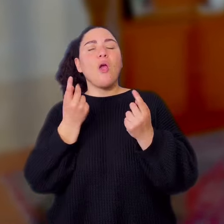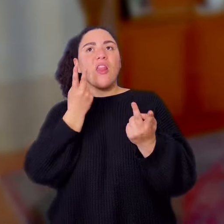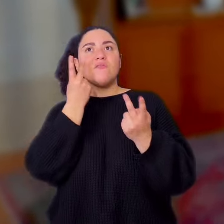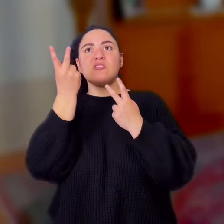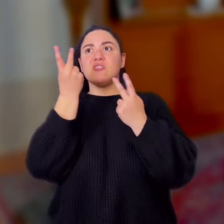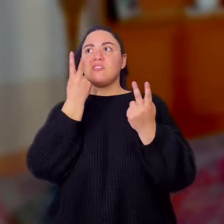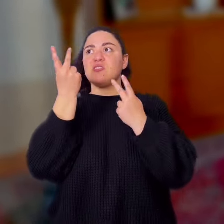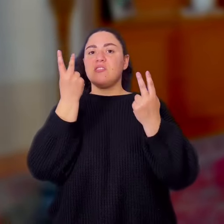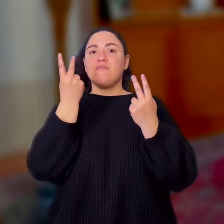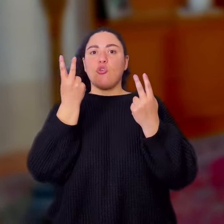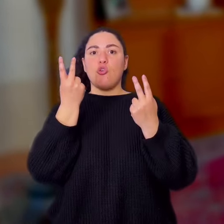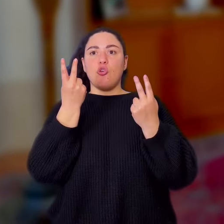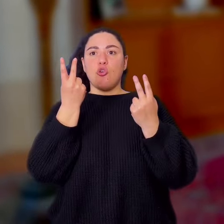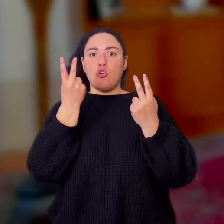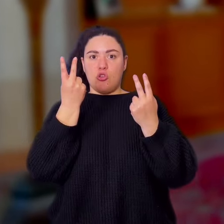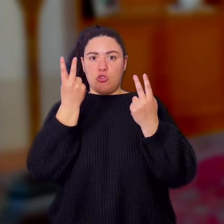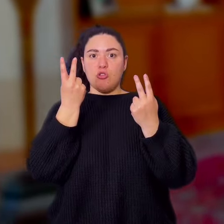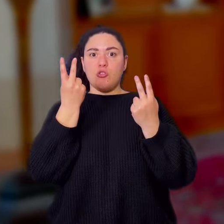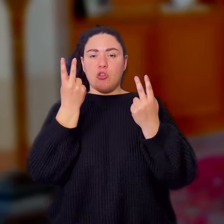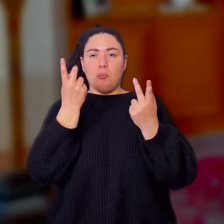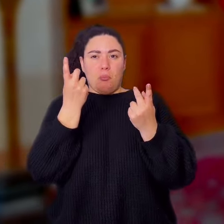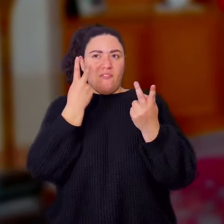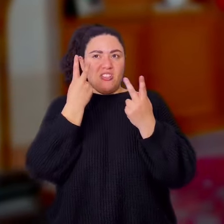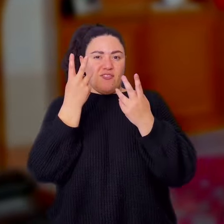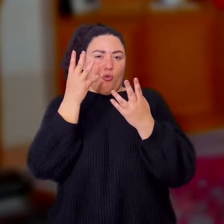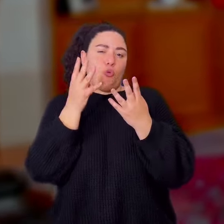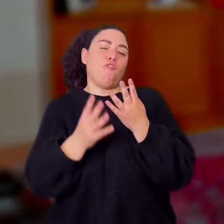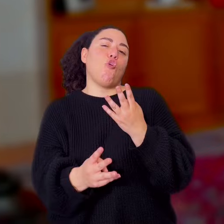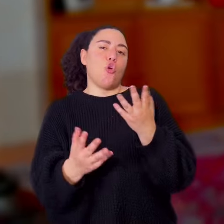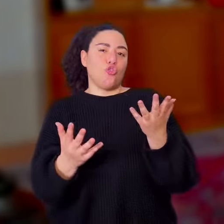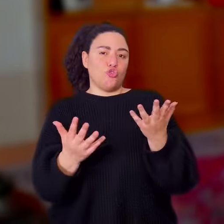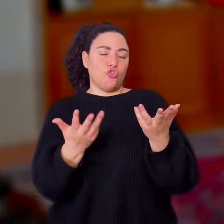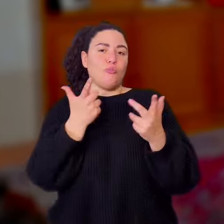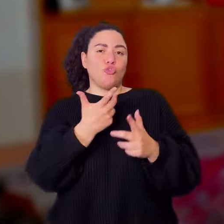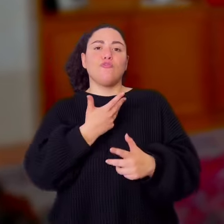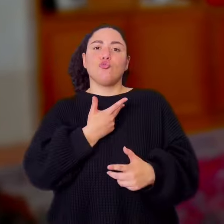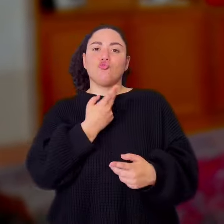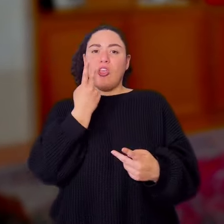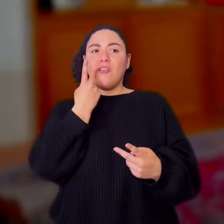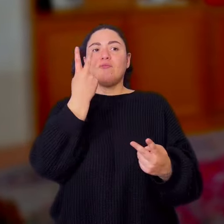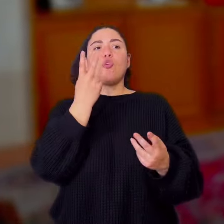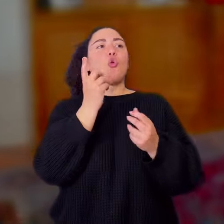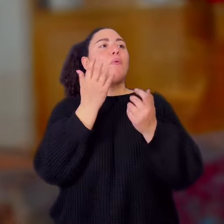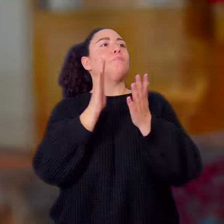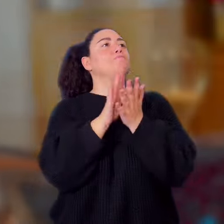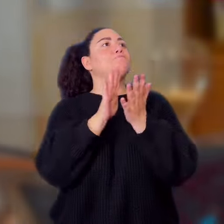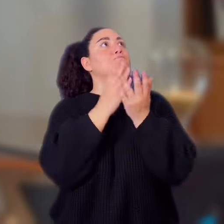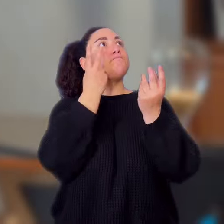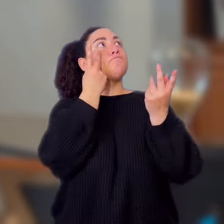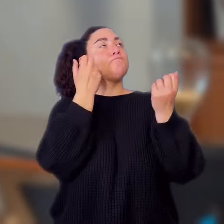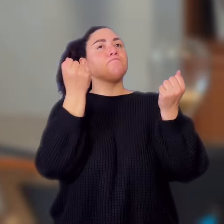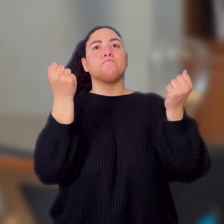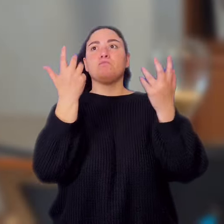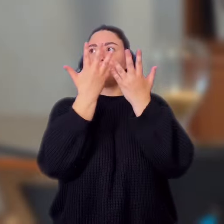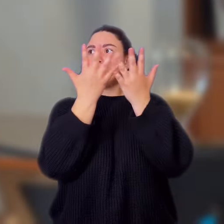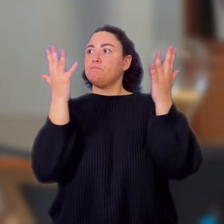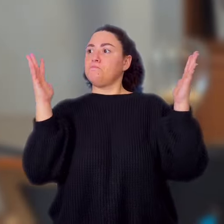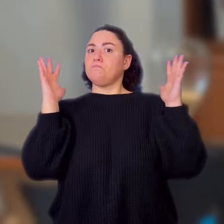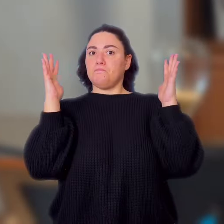a un vedere sempre più profondo perché c'è un vedere molto diciamo epidermico